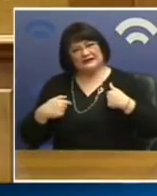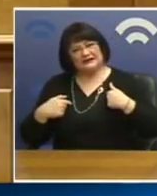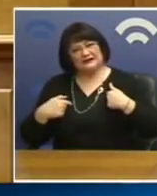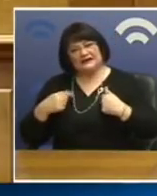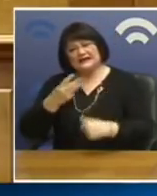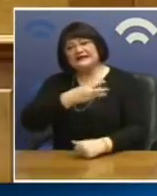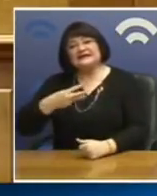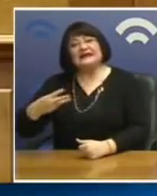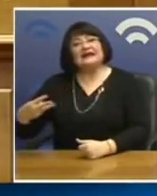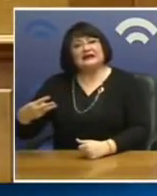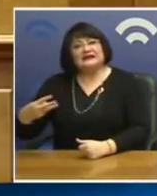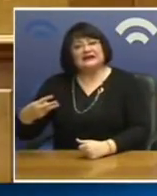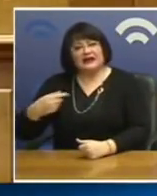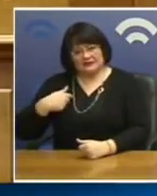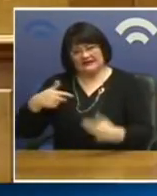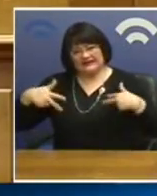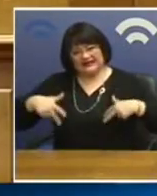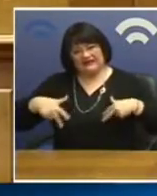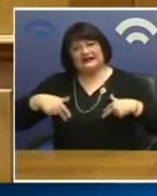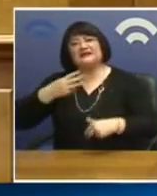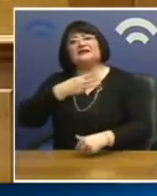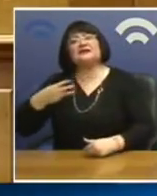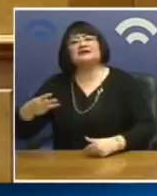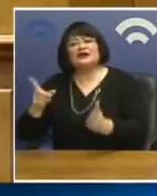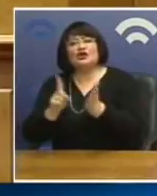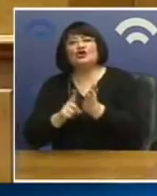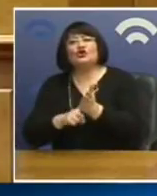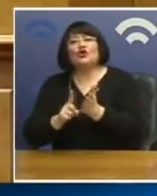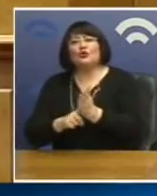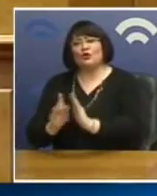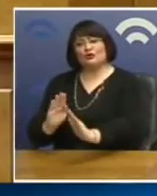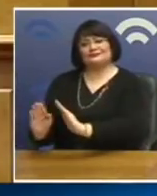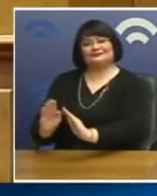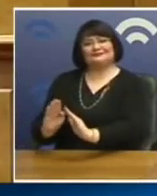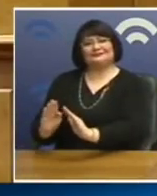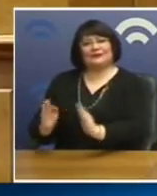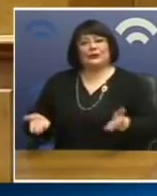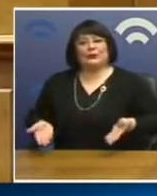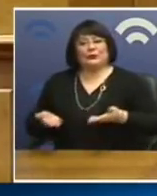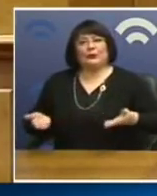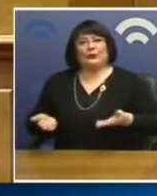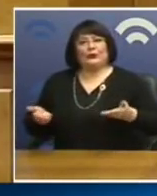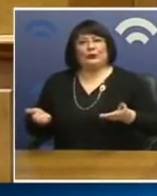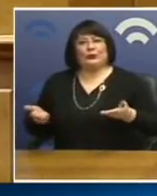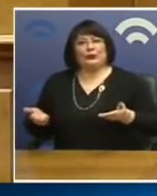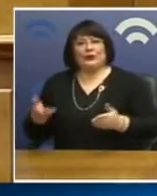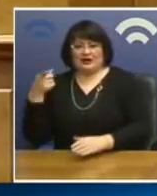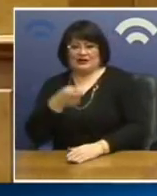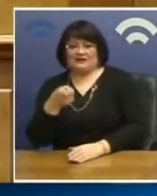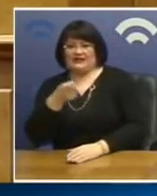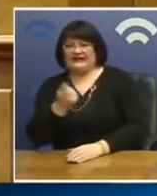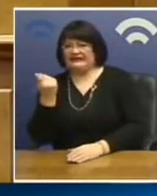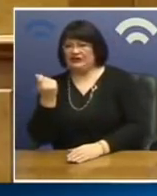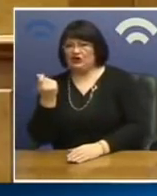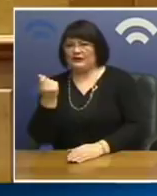έκανε πιο, η κυβέρνηση του ΣΥΡΙΖΑ, εν πάση περιπτώσει, νομοθέτησε πιο ευνοϊκά, όχι βεβαίως για τους εγκληματίες του